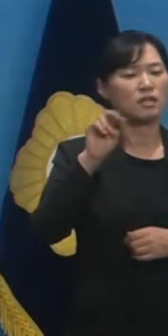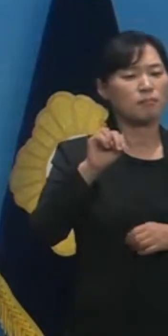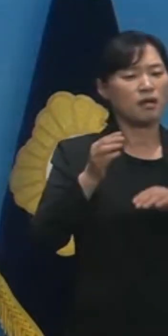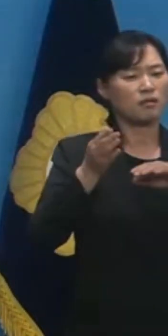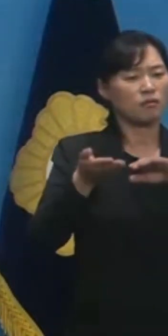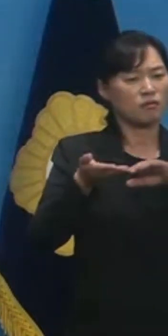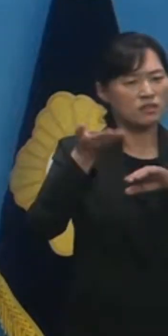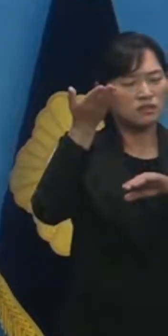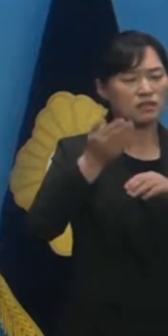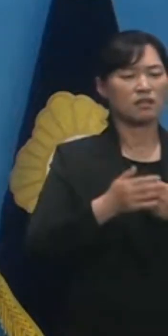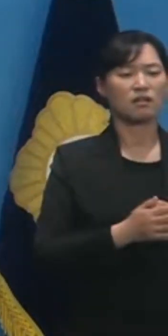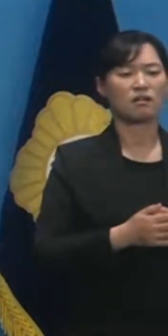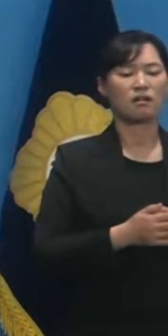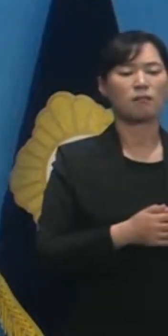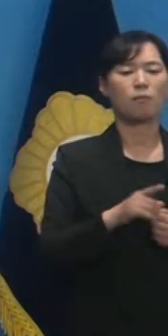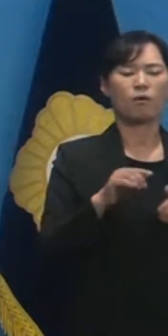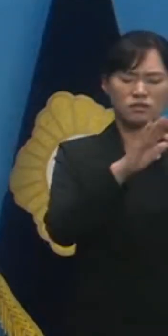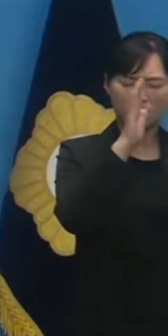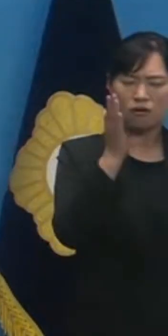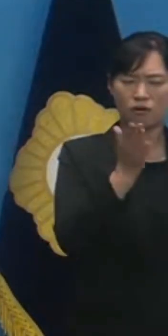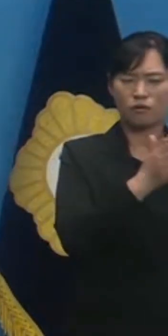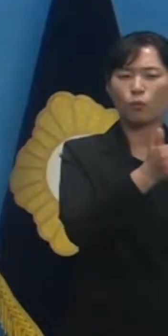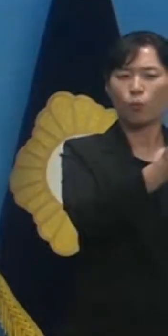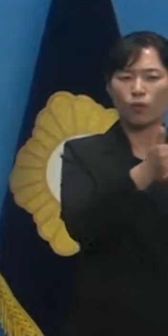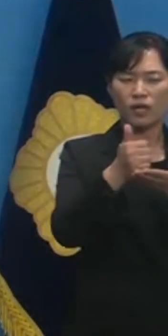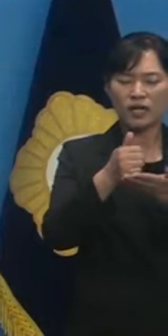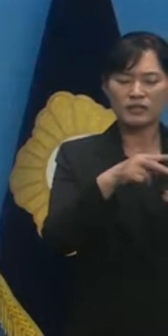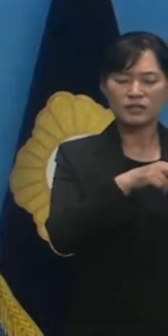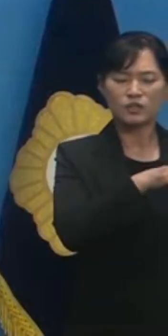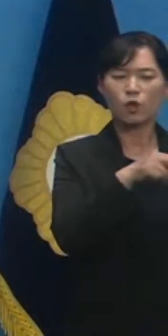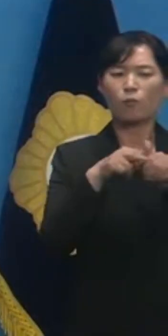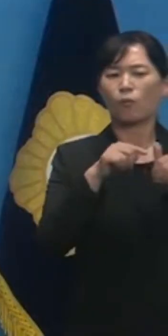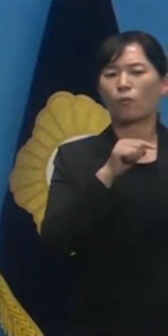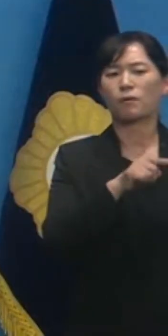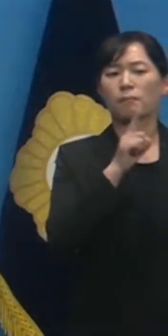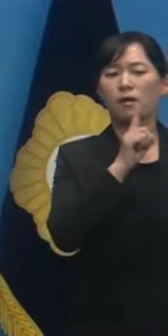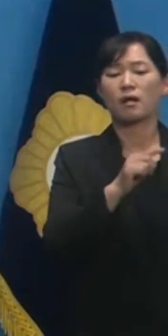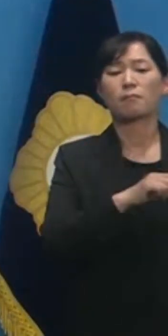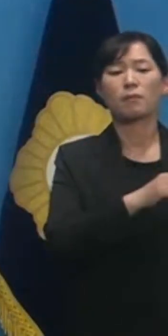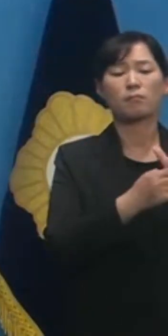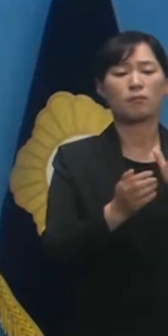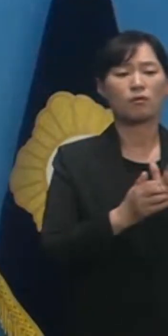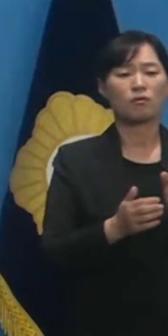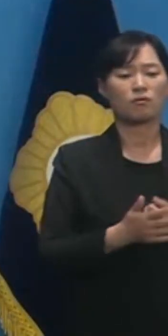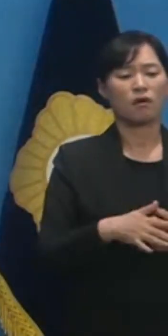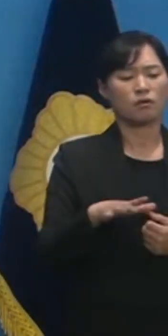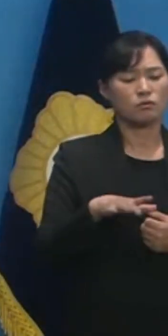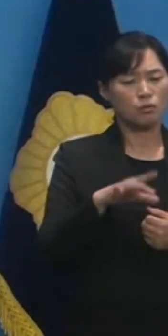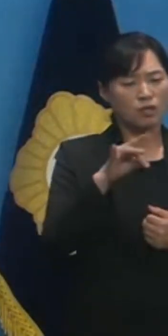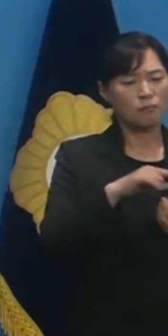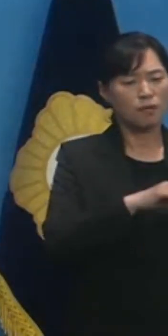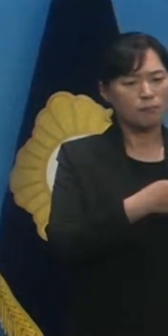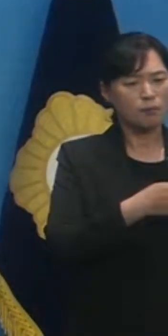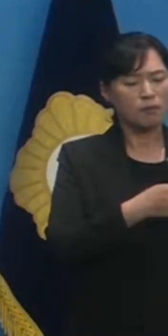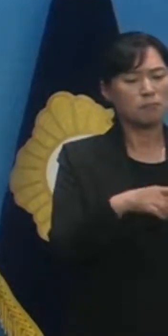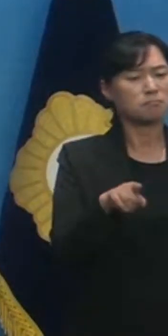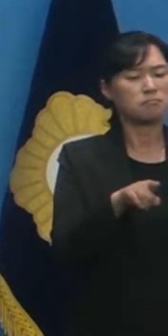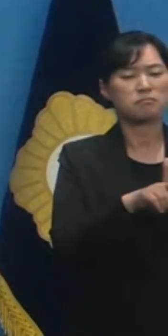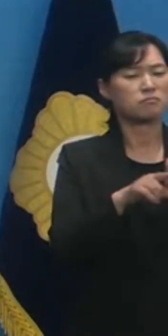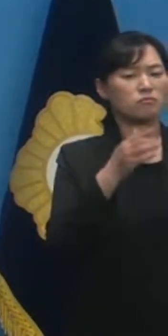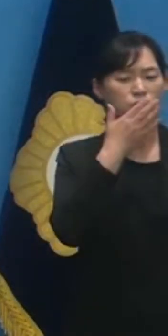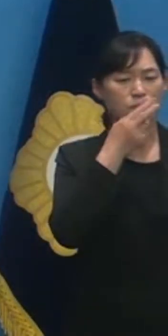22,695만 건, 즉 전 고객의 정보에 해당한다고 발표했는데 이는 초기 발표의 신뢰성을 훼손하는